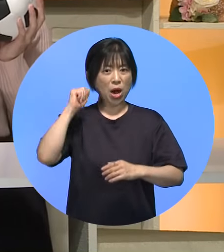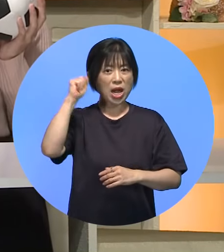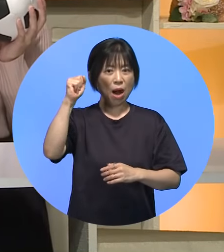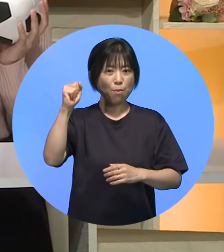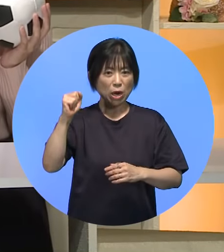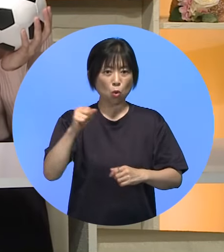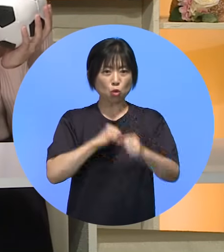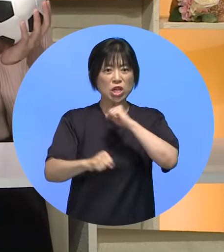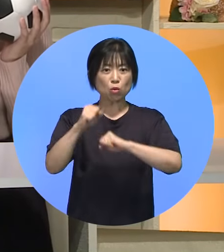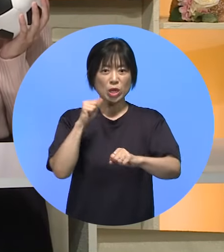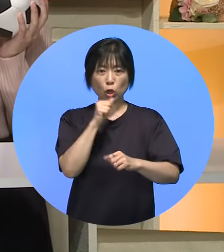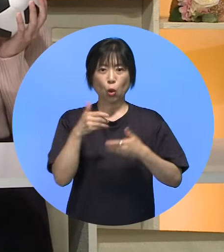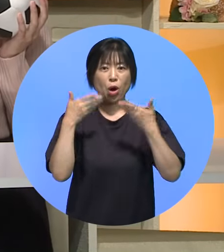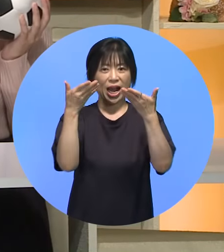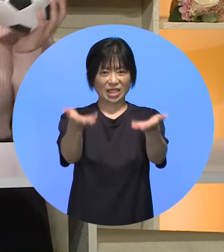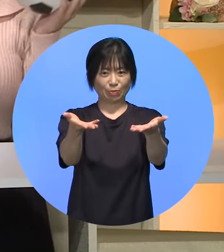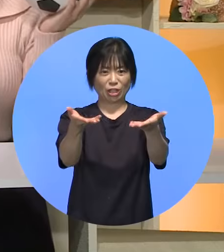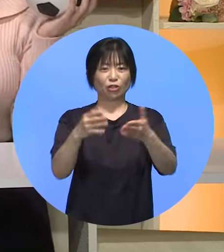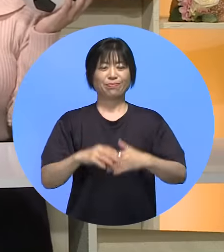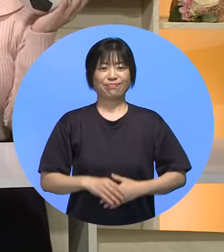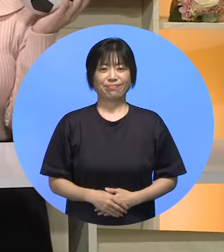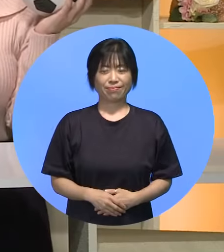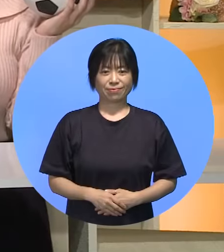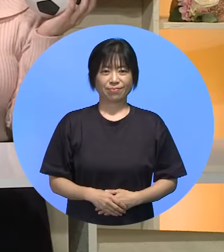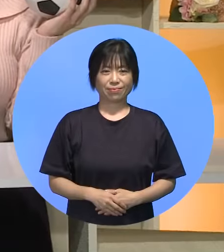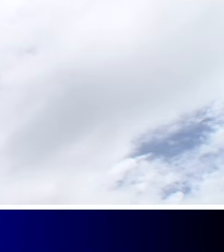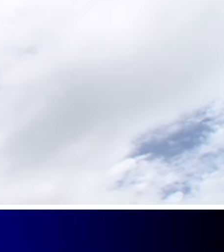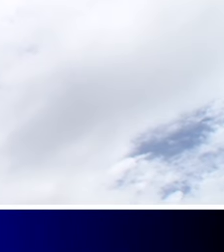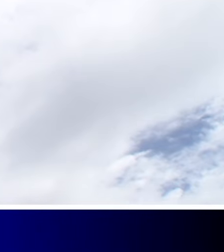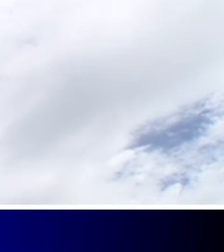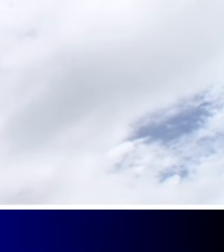マイがんだお届けしますそれではどうぞ